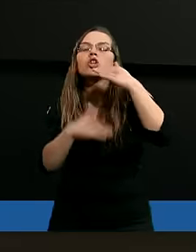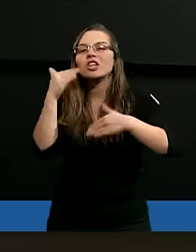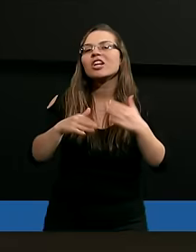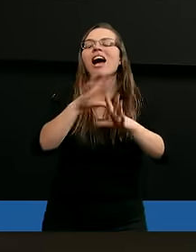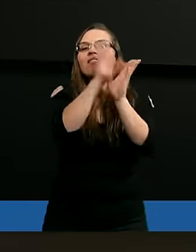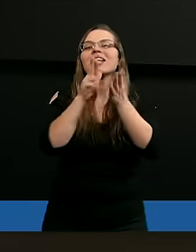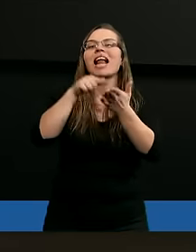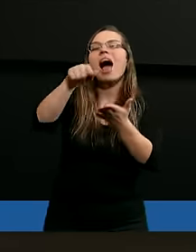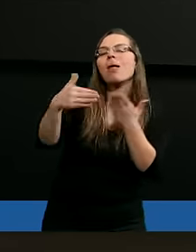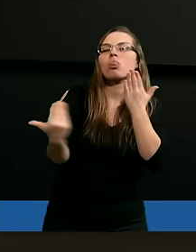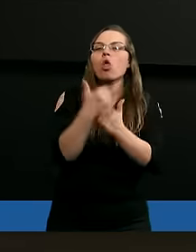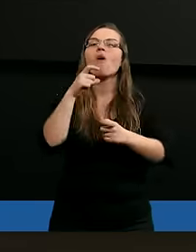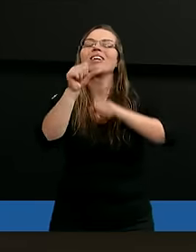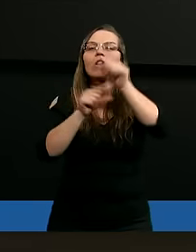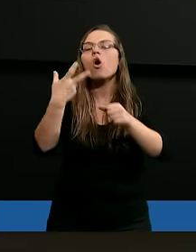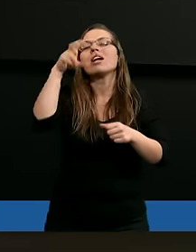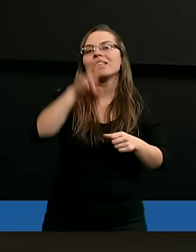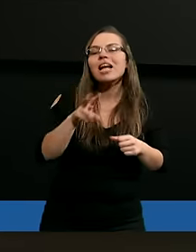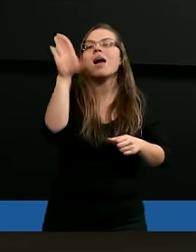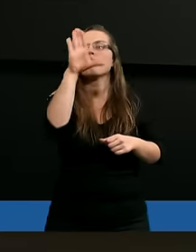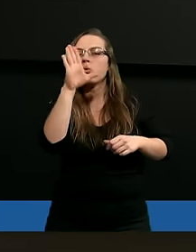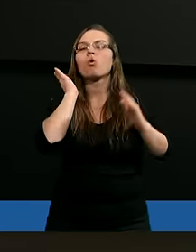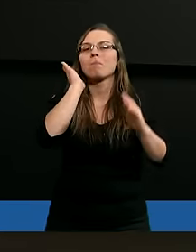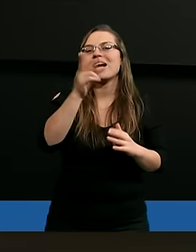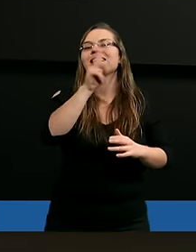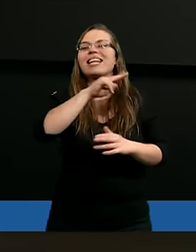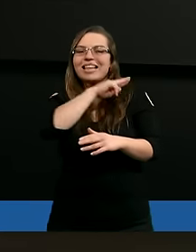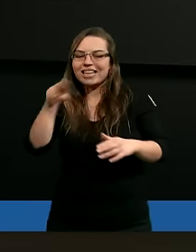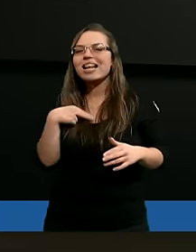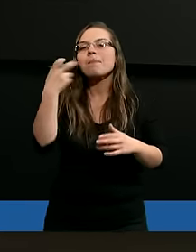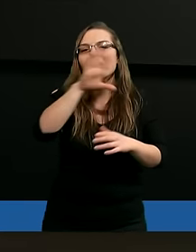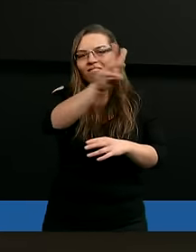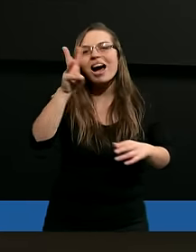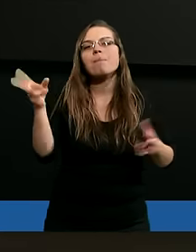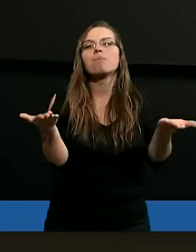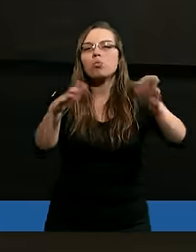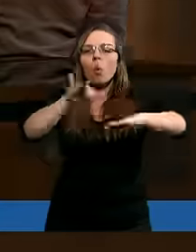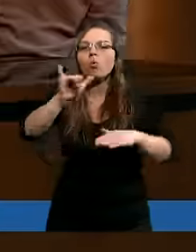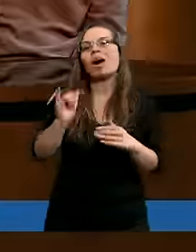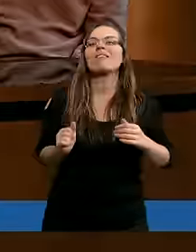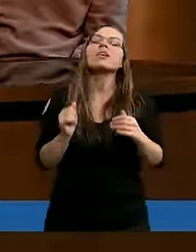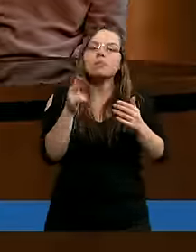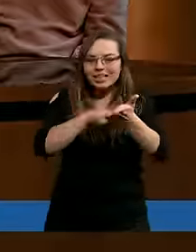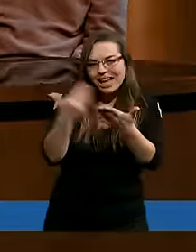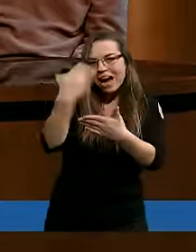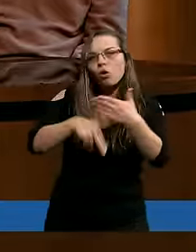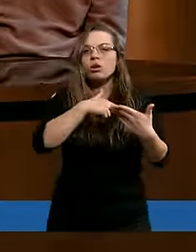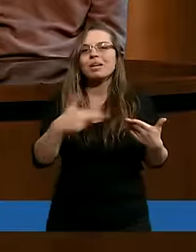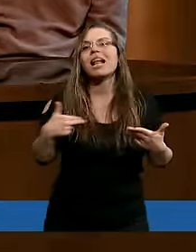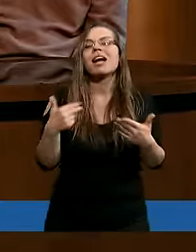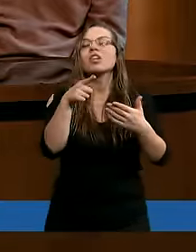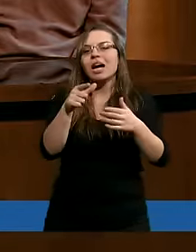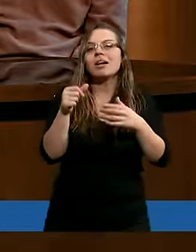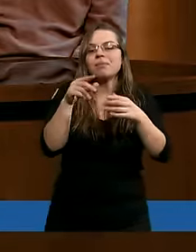serdecznie życzę na ten nowy rok. Niech Bóg będzie z nami i niech nam błogosławi. Zakończmy